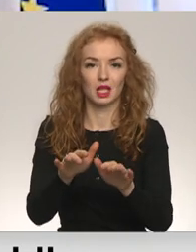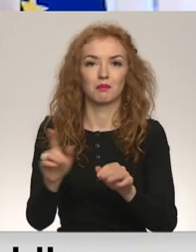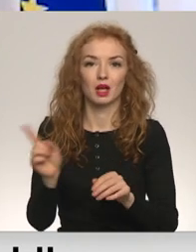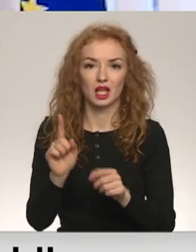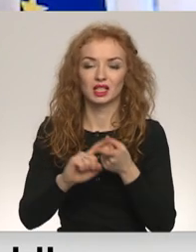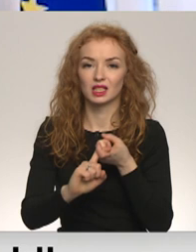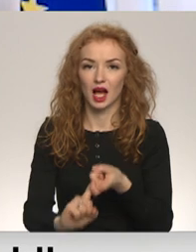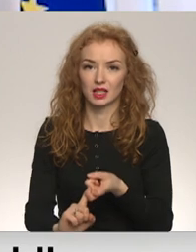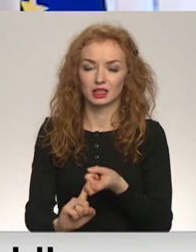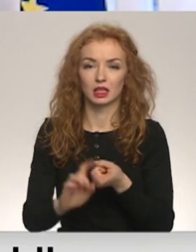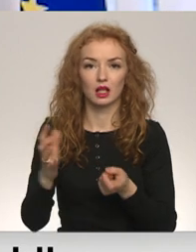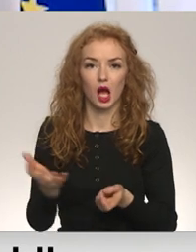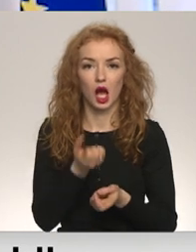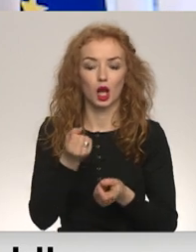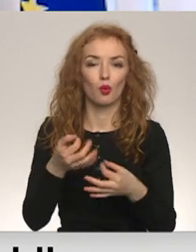ir saistīta ar